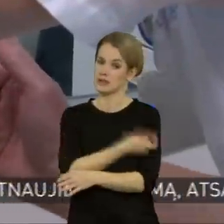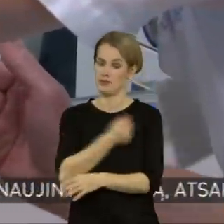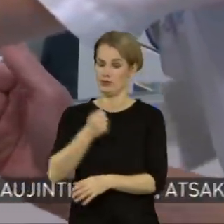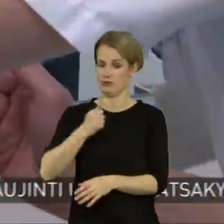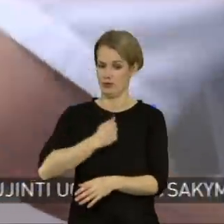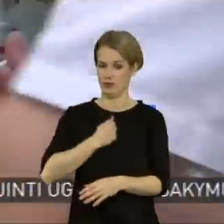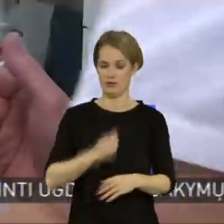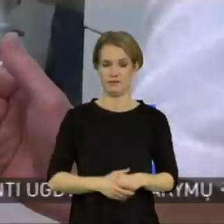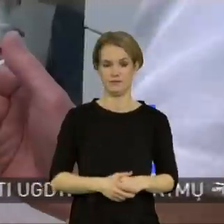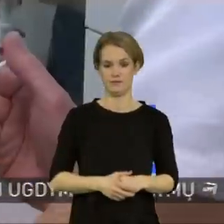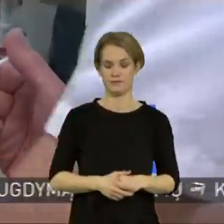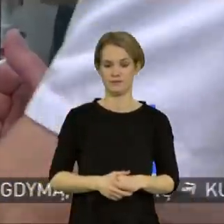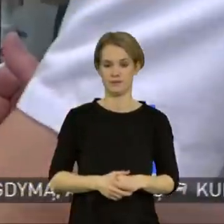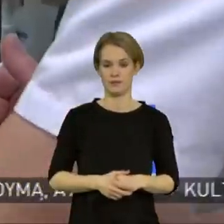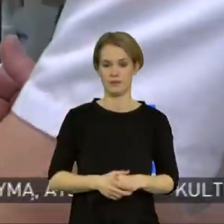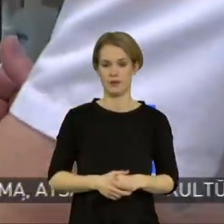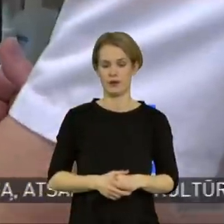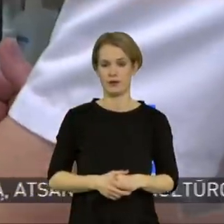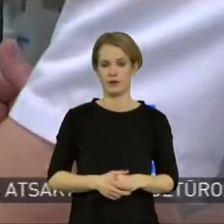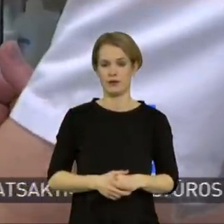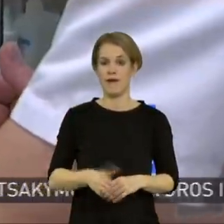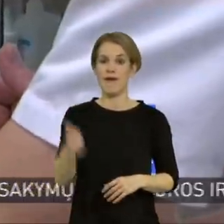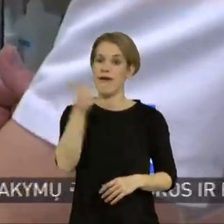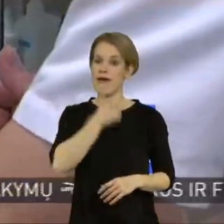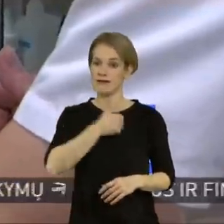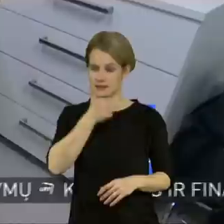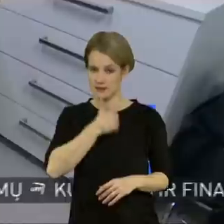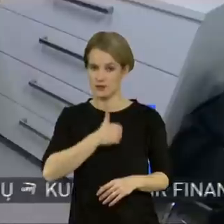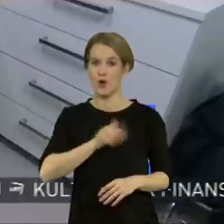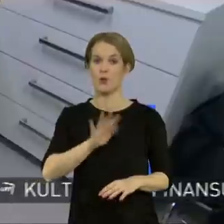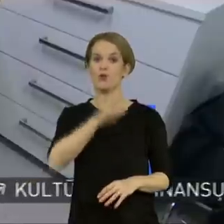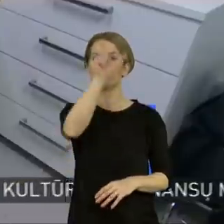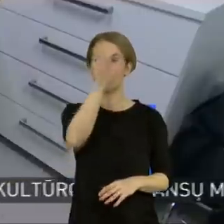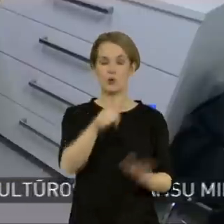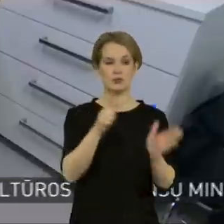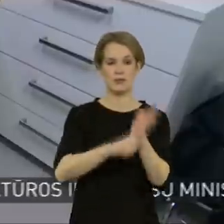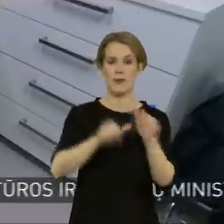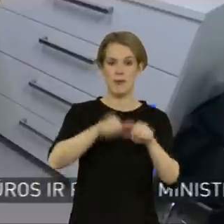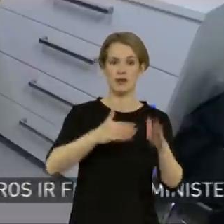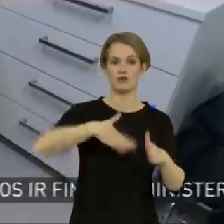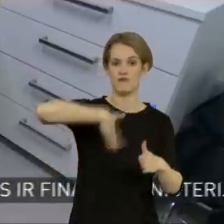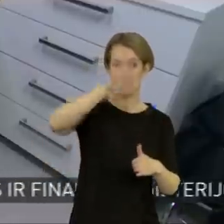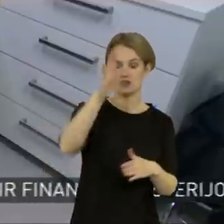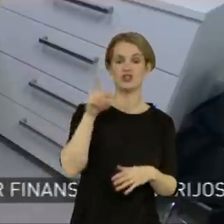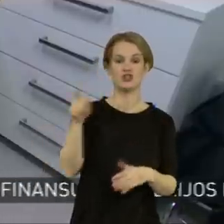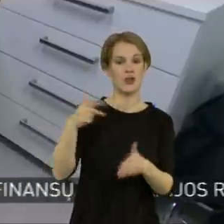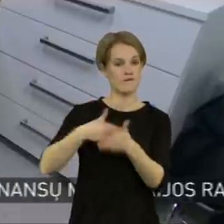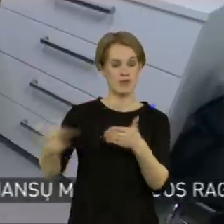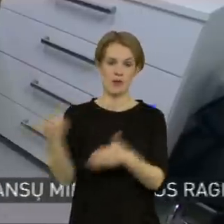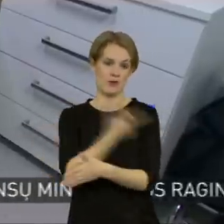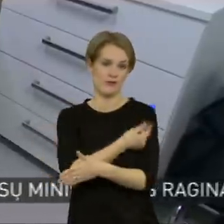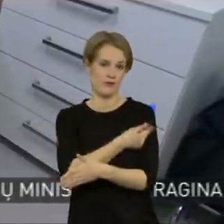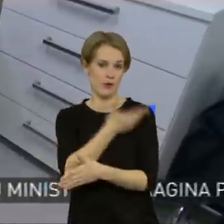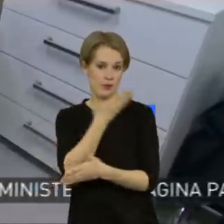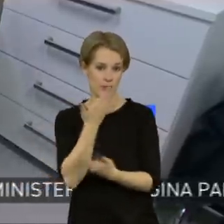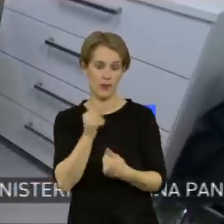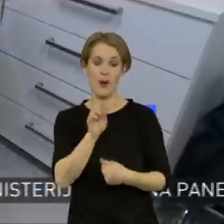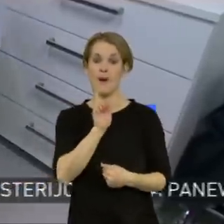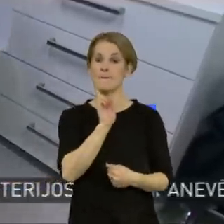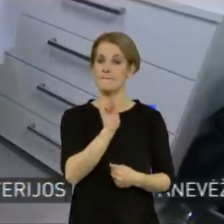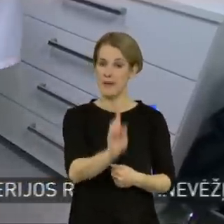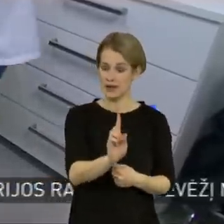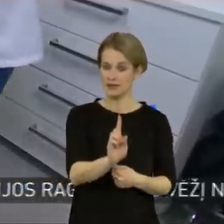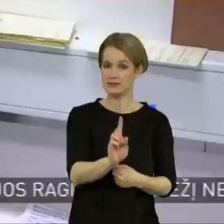vakcina neskiepijami vyresni nei 70 metų gyventojų. Bet sekant Vokietijos ir Prancūzijos pavyzdžių, amžiaus limito